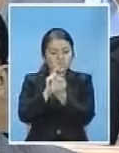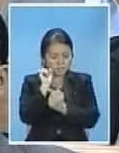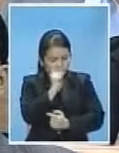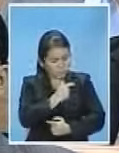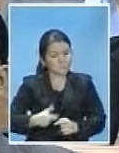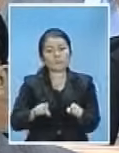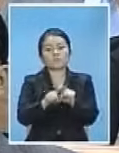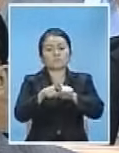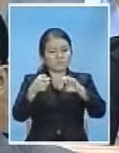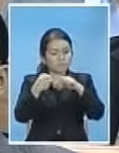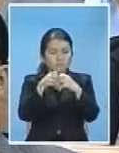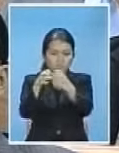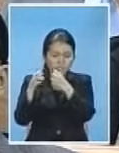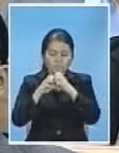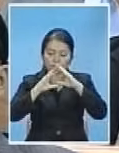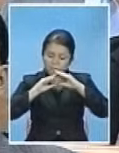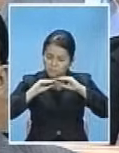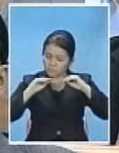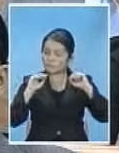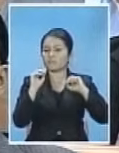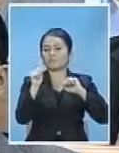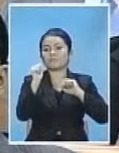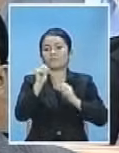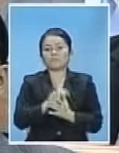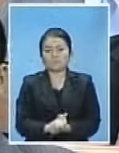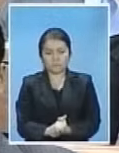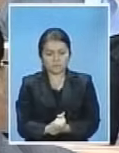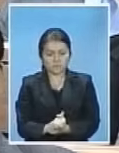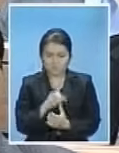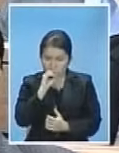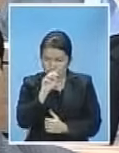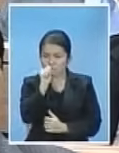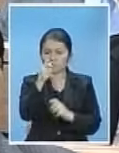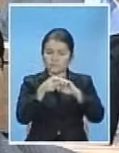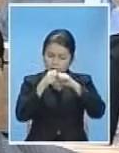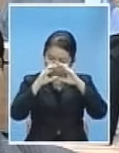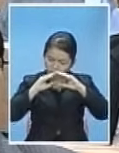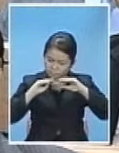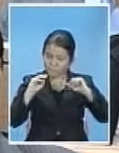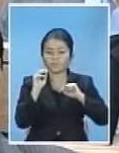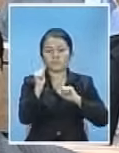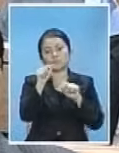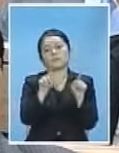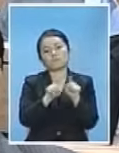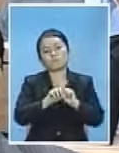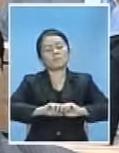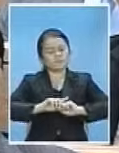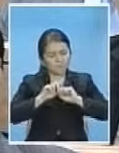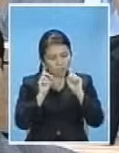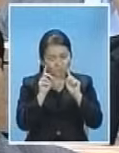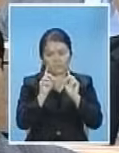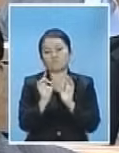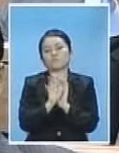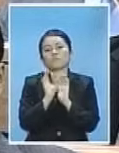การณ์สงบลงสงบลงสงบลงโดยลำดับเกือบจะพูดได้ว่าปัญหาควรจะหมดแล้วแต่ในที่สุด